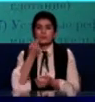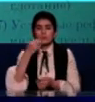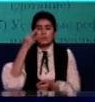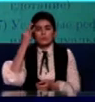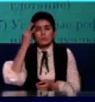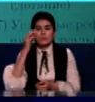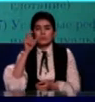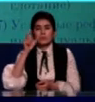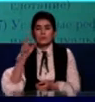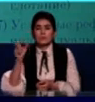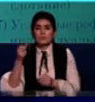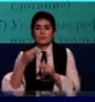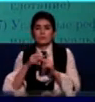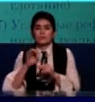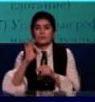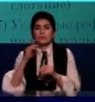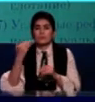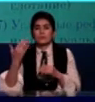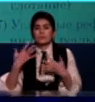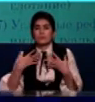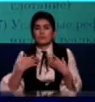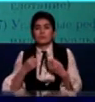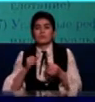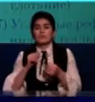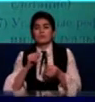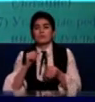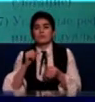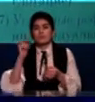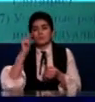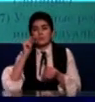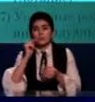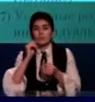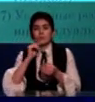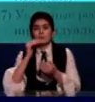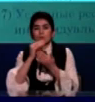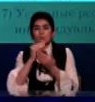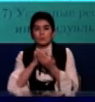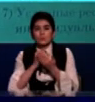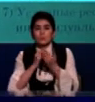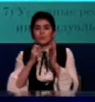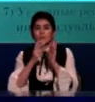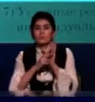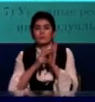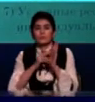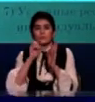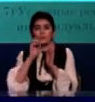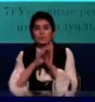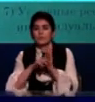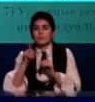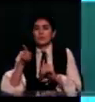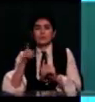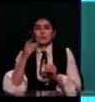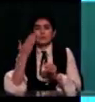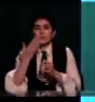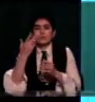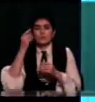вспомнить человек и его здоровье, программа 8 класса, потому что нервную систему мы не можем рассматривать, если мы